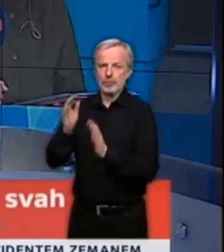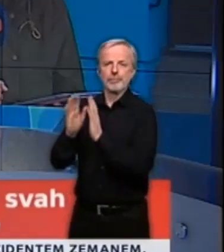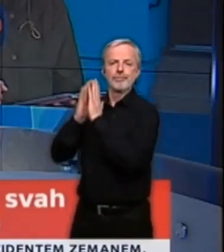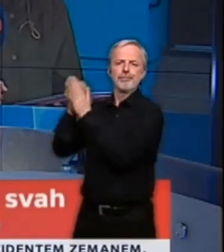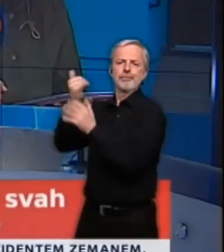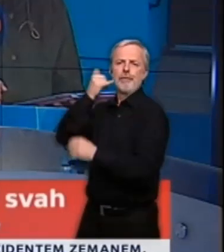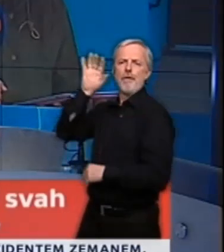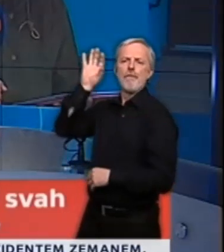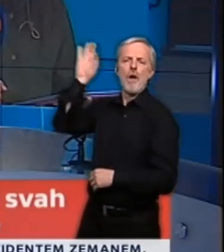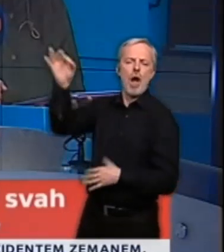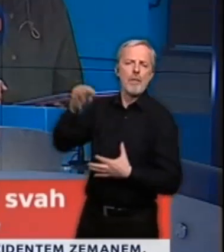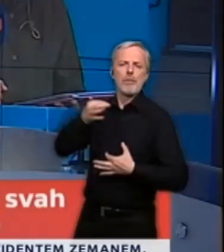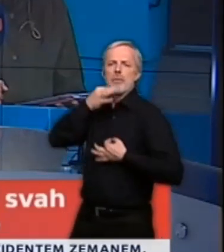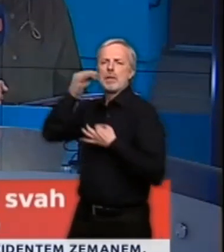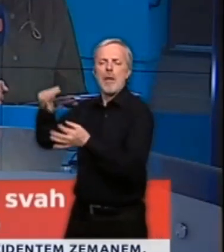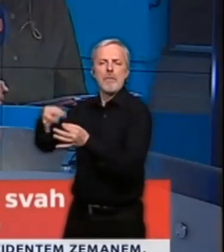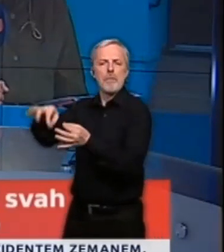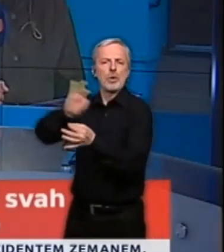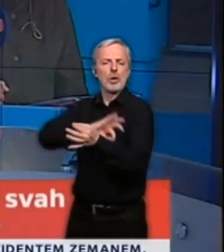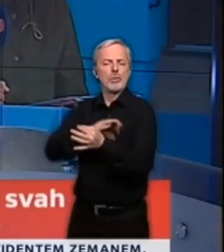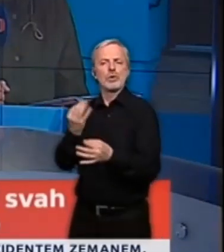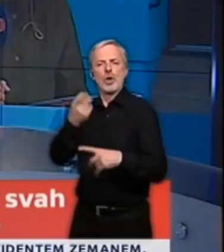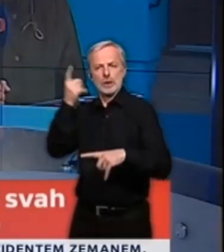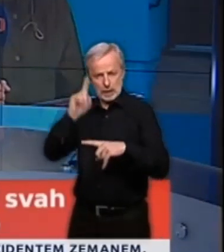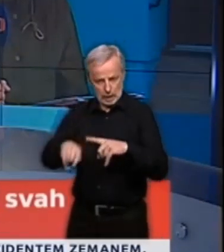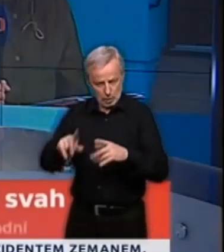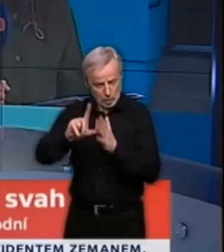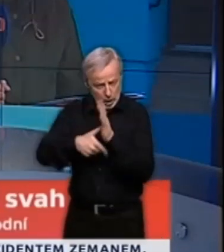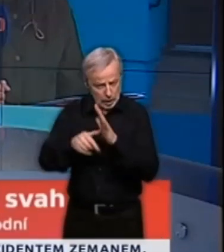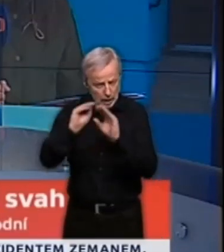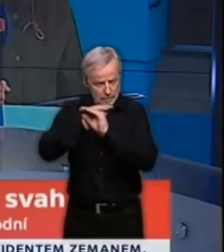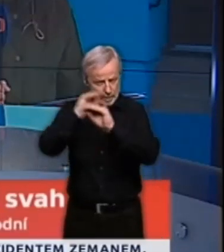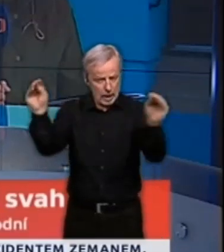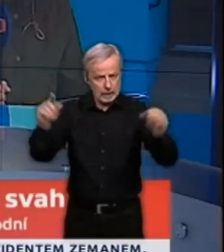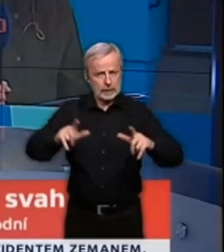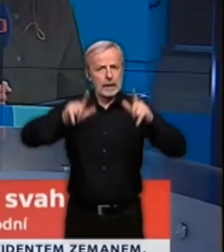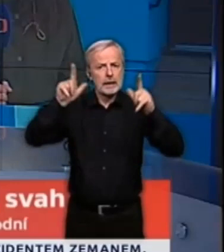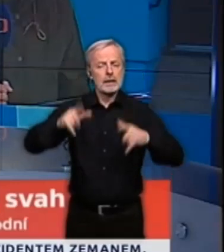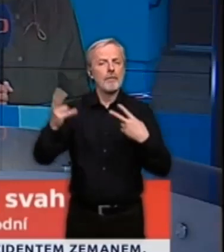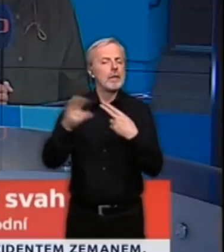připojí Dominika Řebíková. Dominiko, vyhlásí kraj stav nebezpečí?